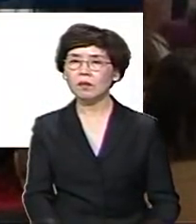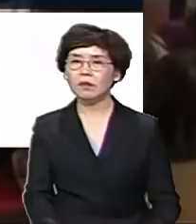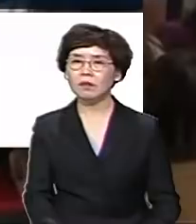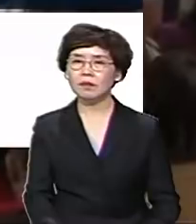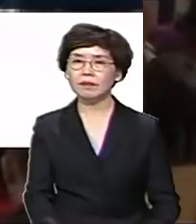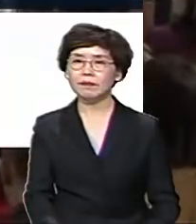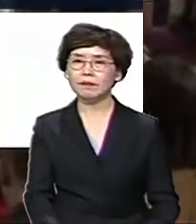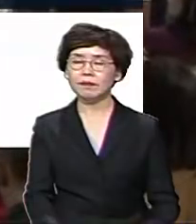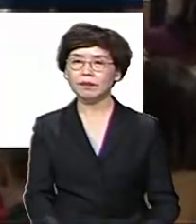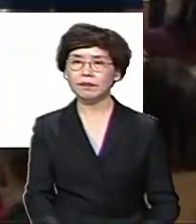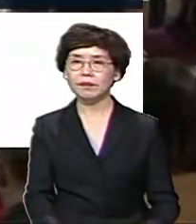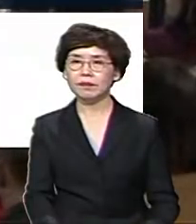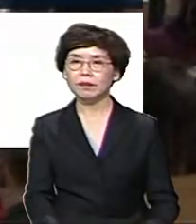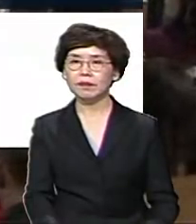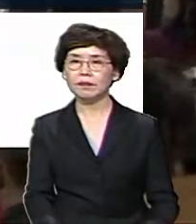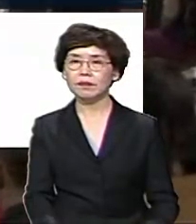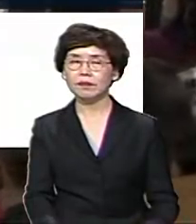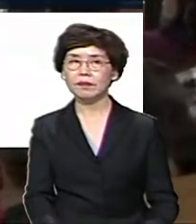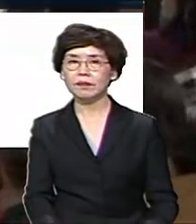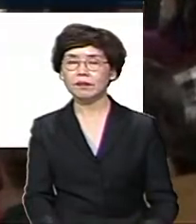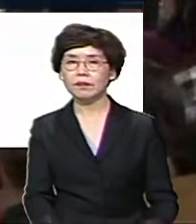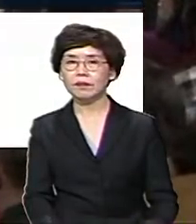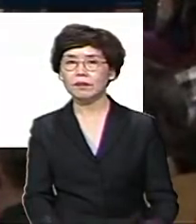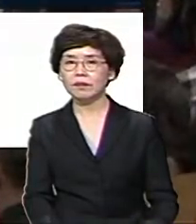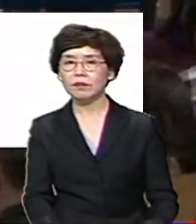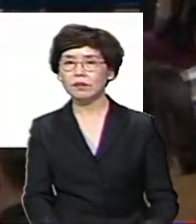Has this process been more difficult than you